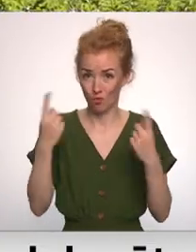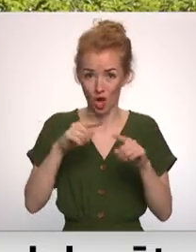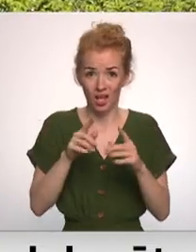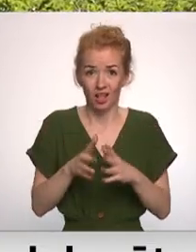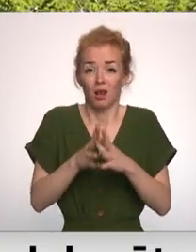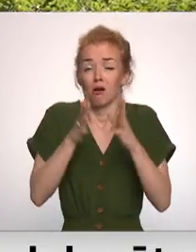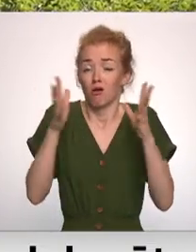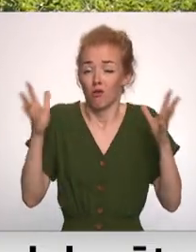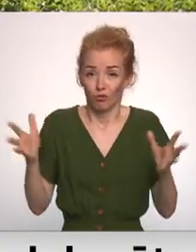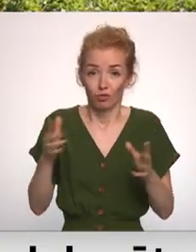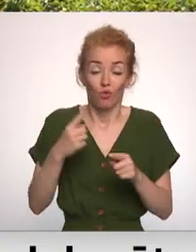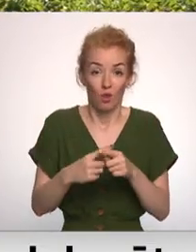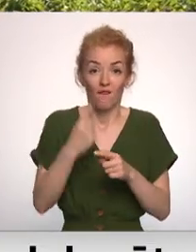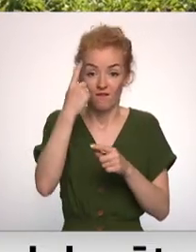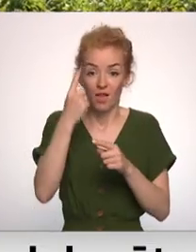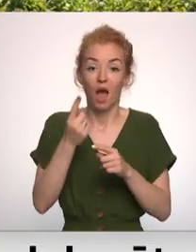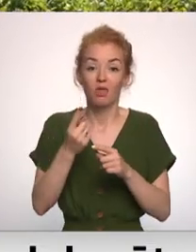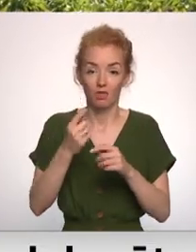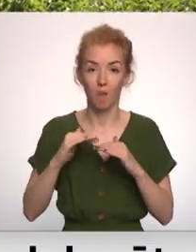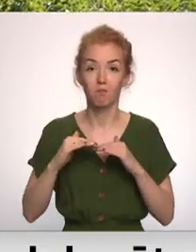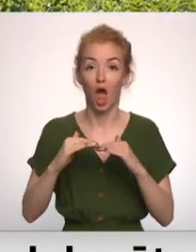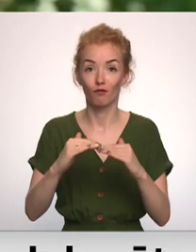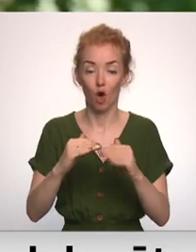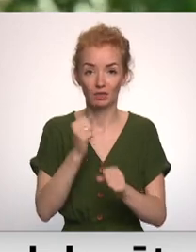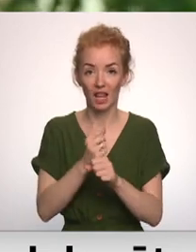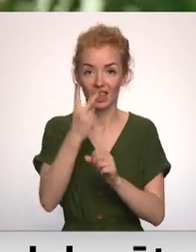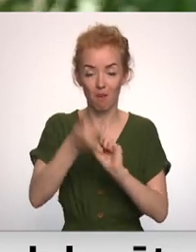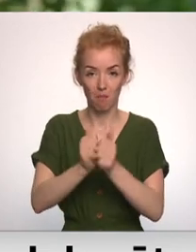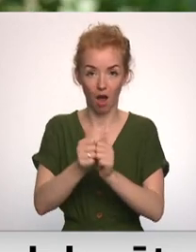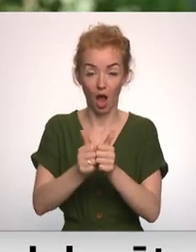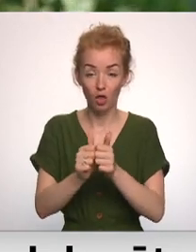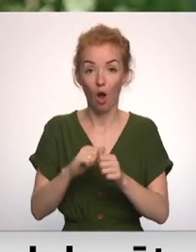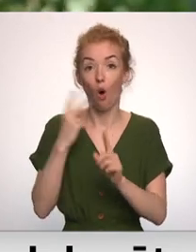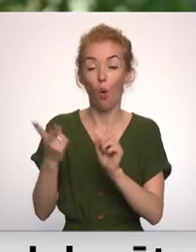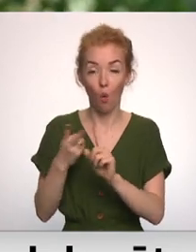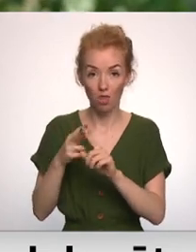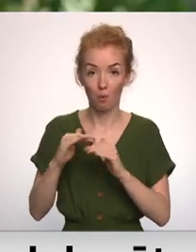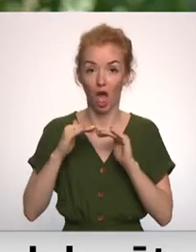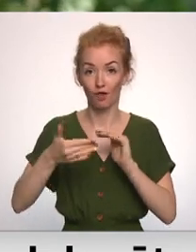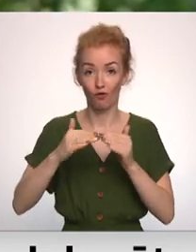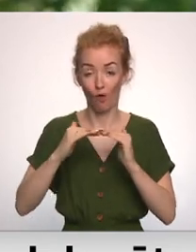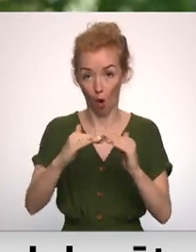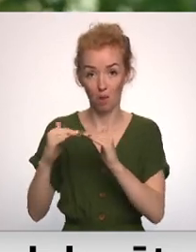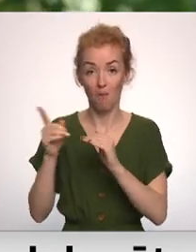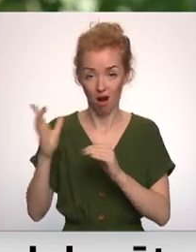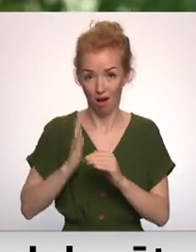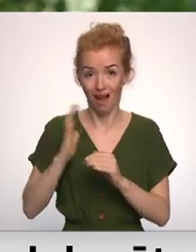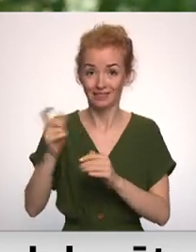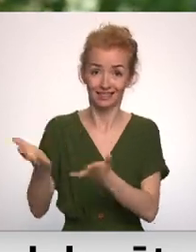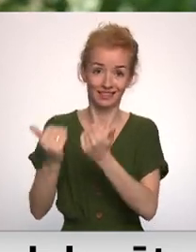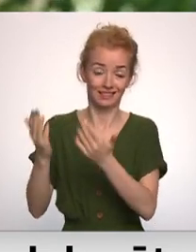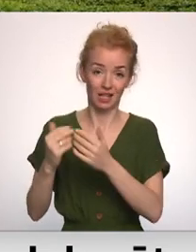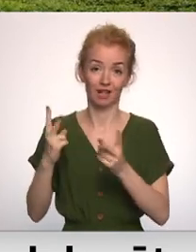sparā un viena platforma strādā divās maiņās, mums otra gaida savus tos darbiniekus arī vēl divas maiņas, kas